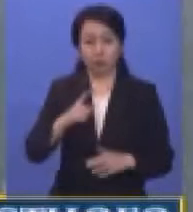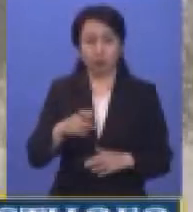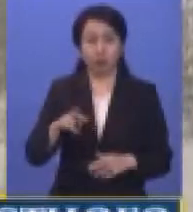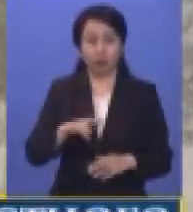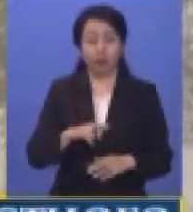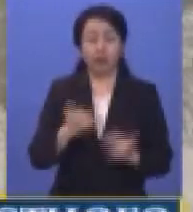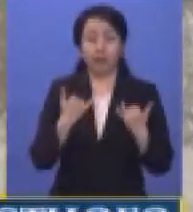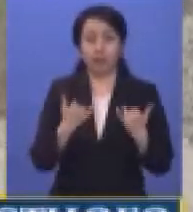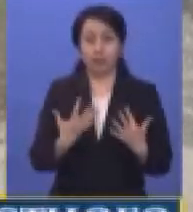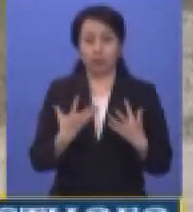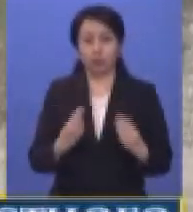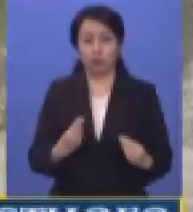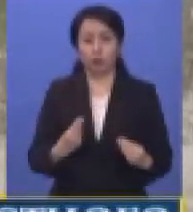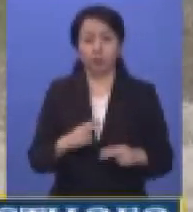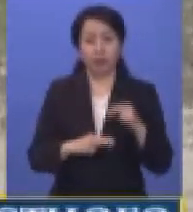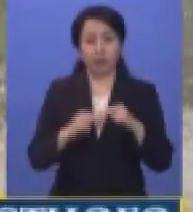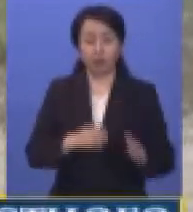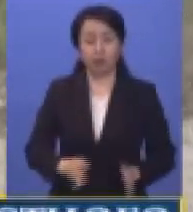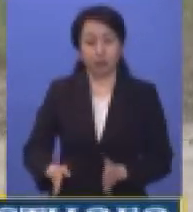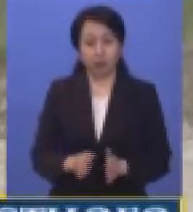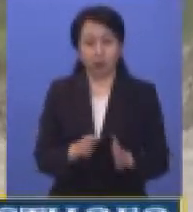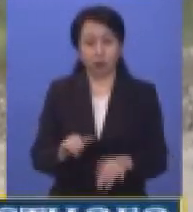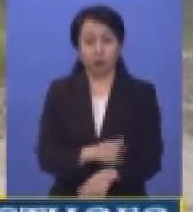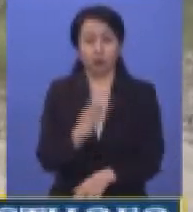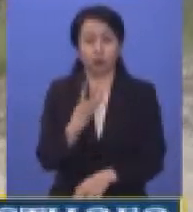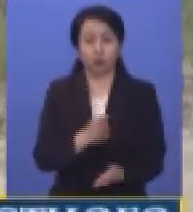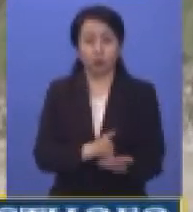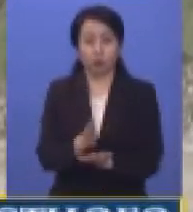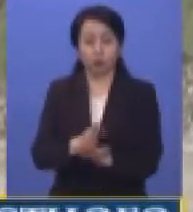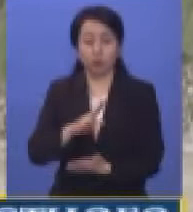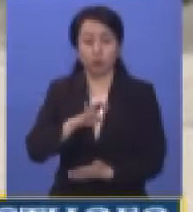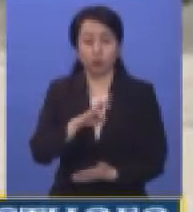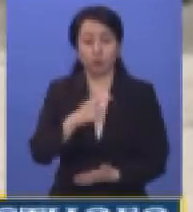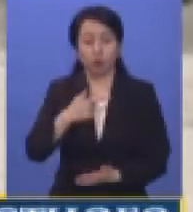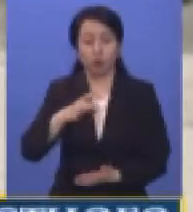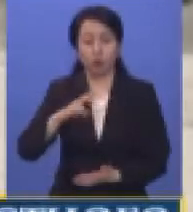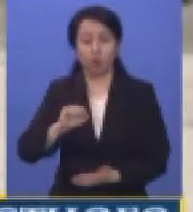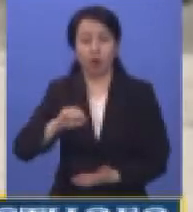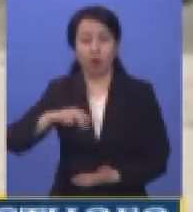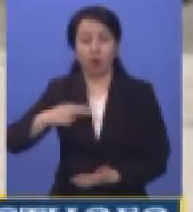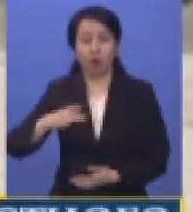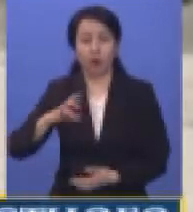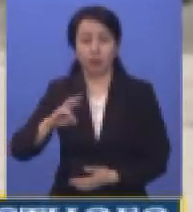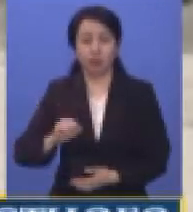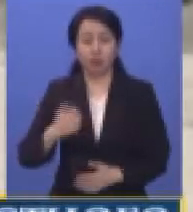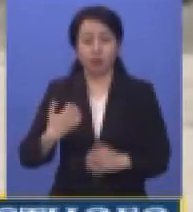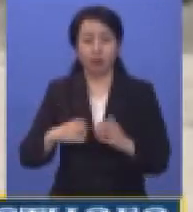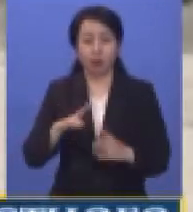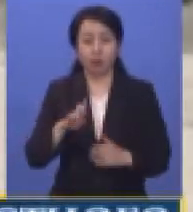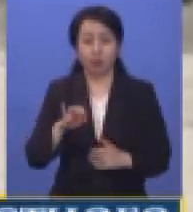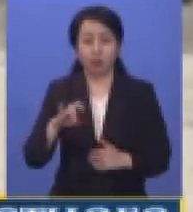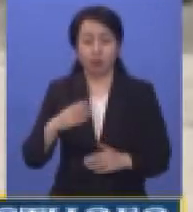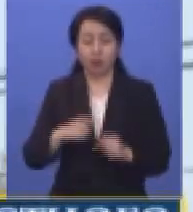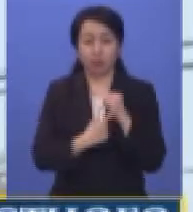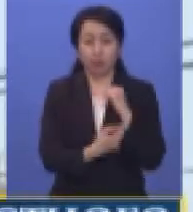июля. На сегодняшний день реконструкция дорог ведется по четырем улицам областного центра. Это Жумабаева, Горького, Алтынцарина и Громова в микрорайоне Береке.